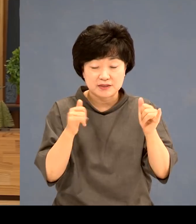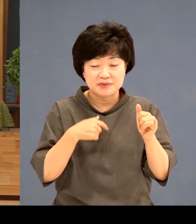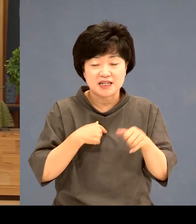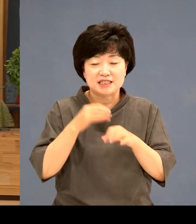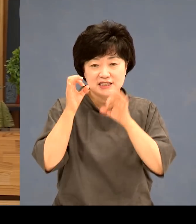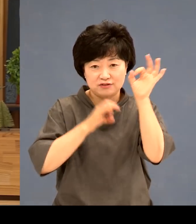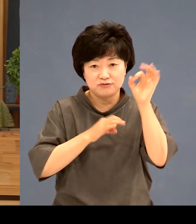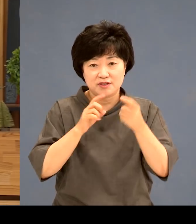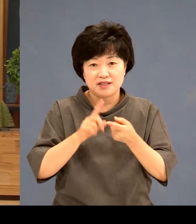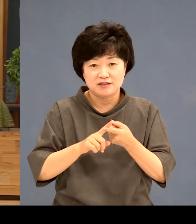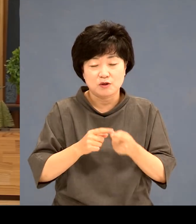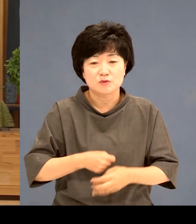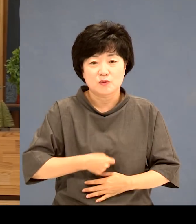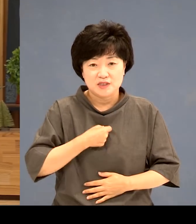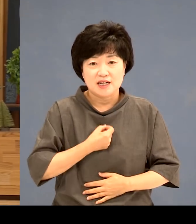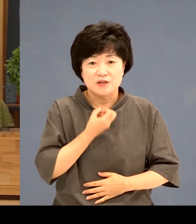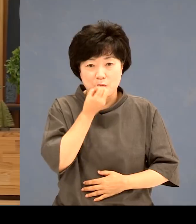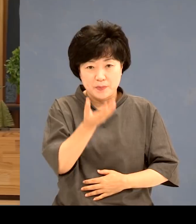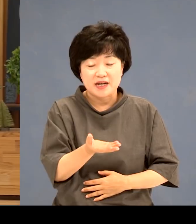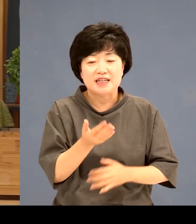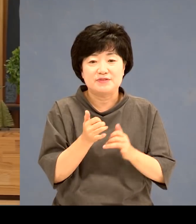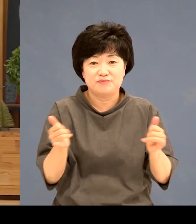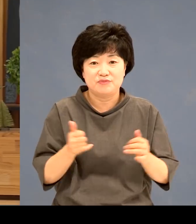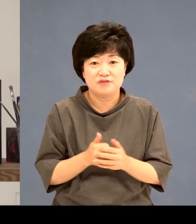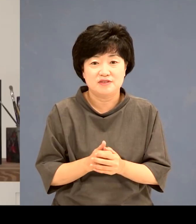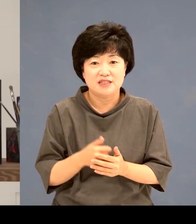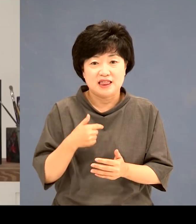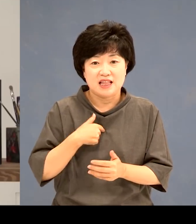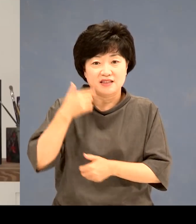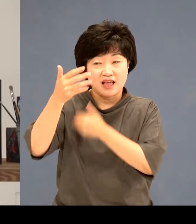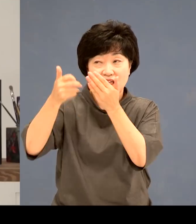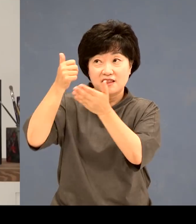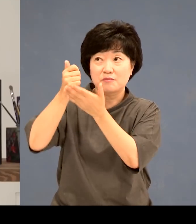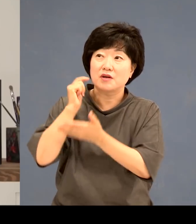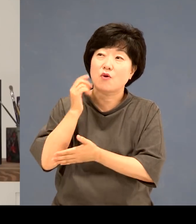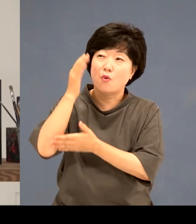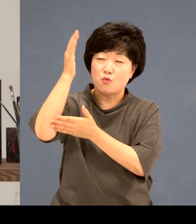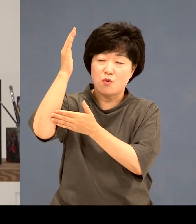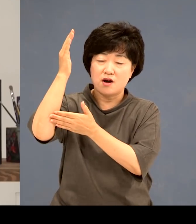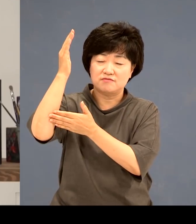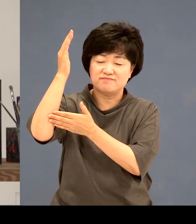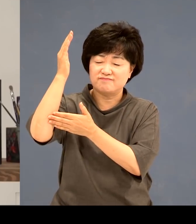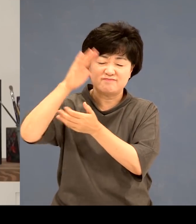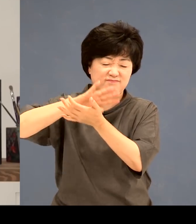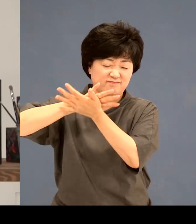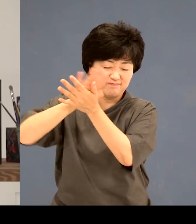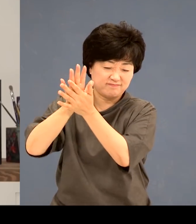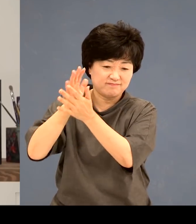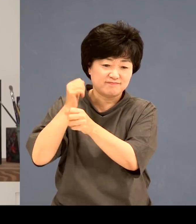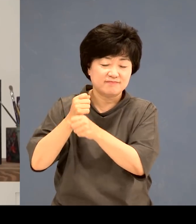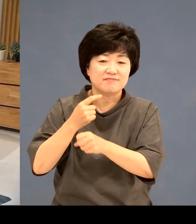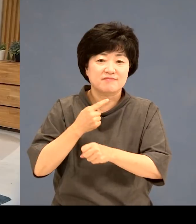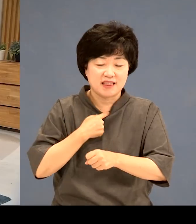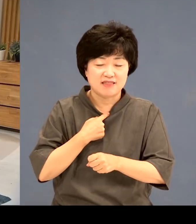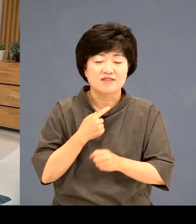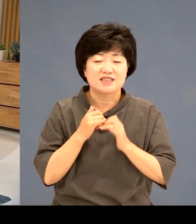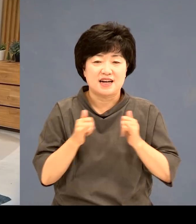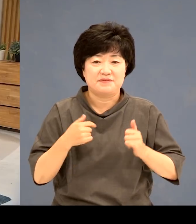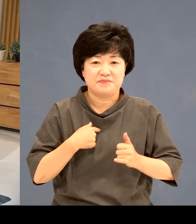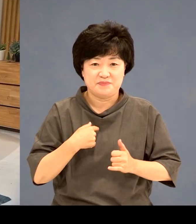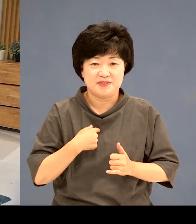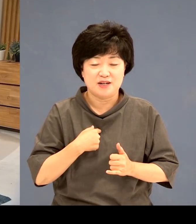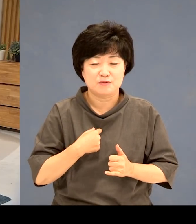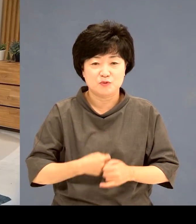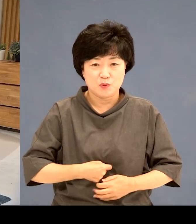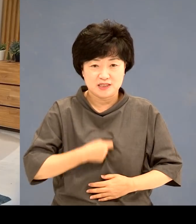그런 실수를 솔직하게 고백하시는 분이라고 합니다. 네, 놀랍게도 자기 자신을 하나님의 영광을 짓밟은 선교사라고 어휴.